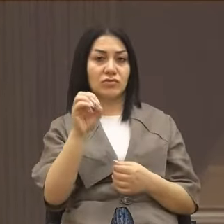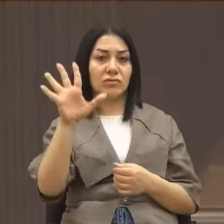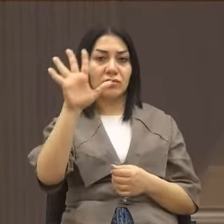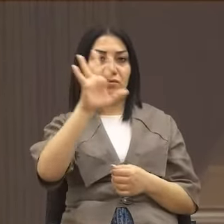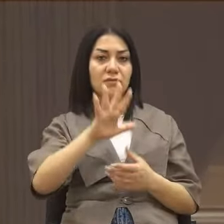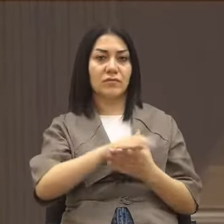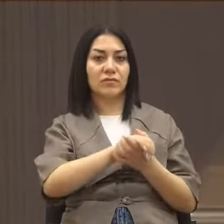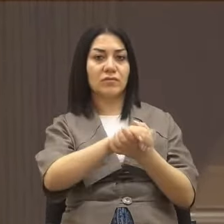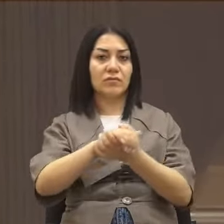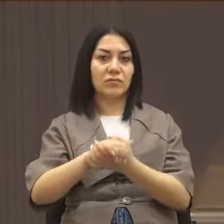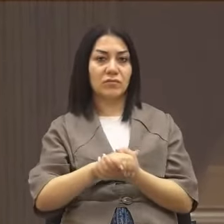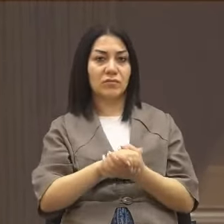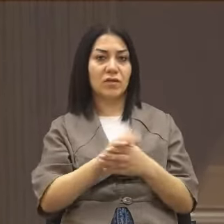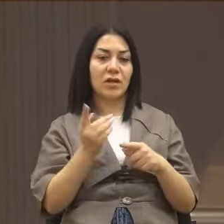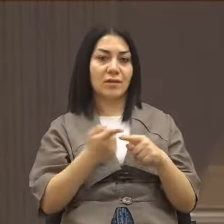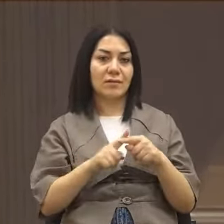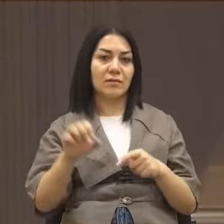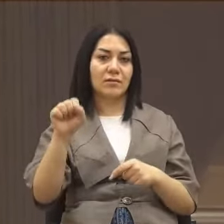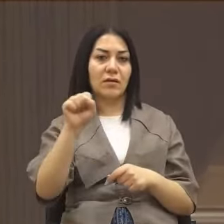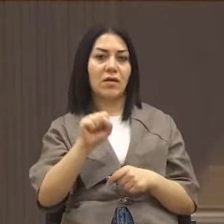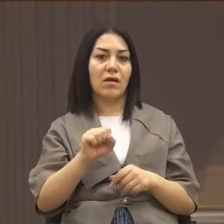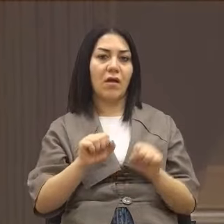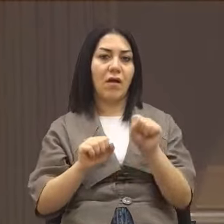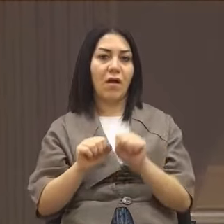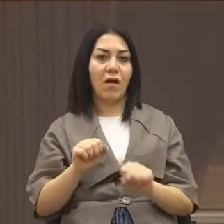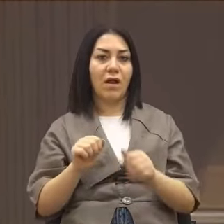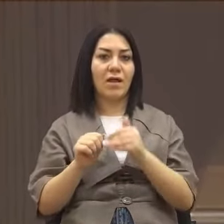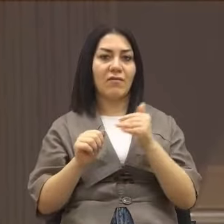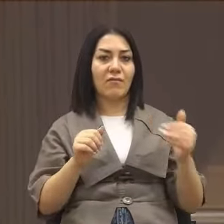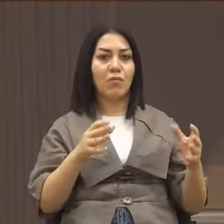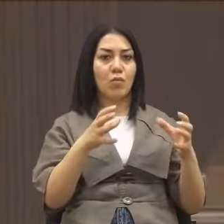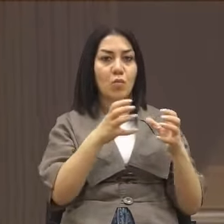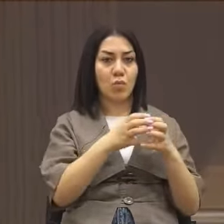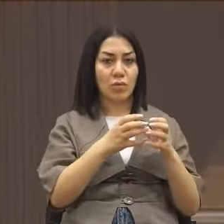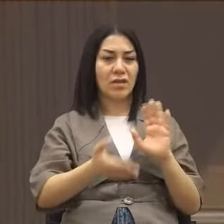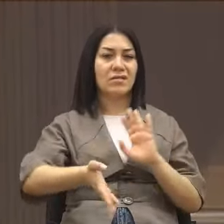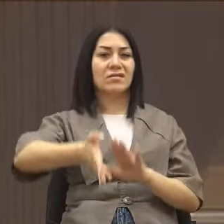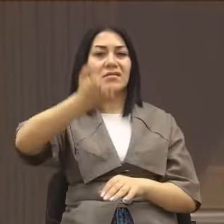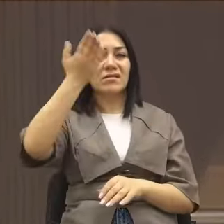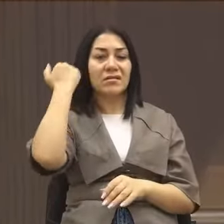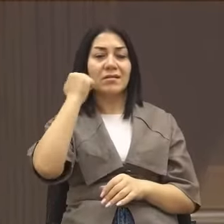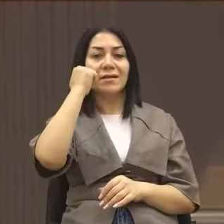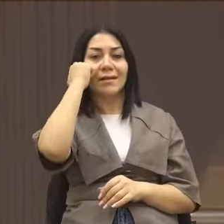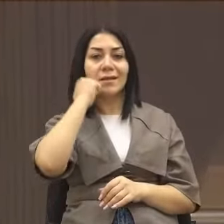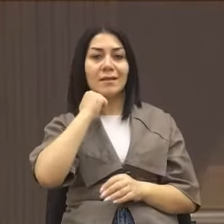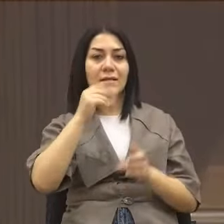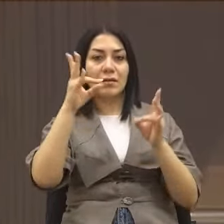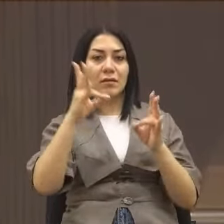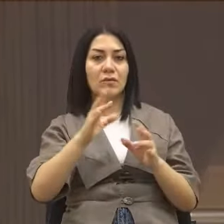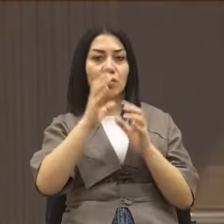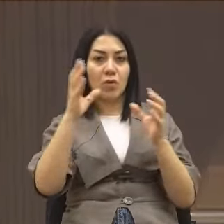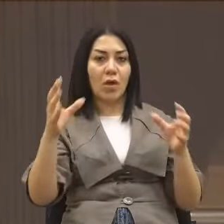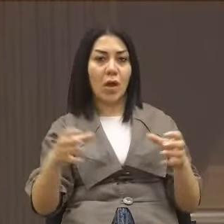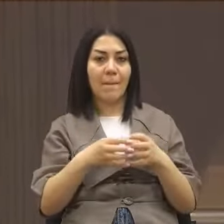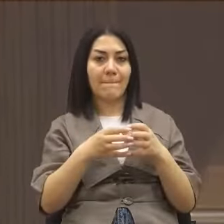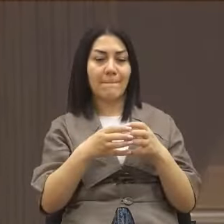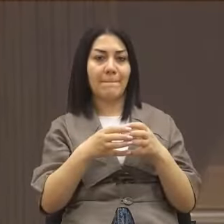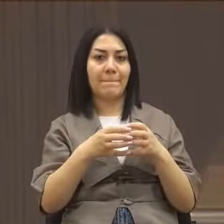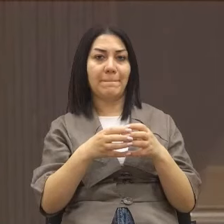Եվրոպական միությունն արևմուտք է։ Իսկ անցյալի անվտանգային համակարգը, որը մեր օրերում